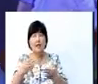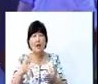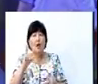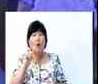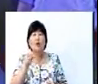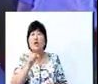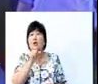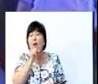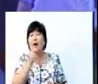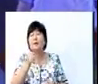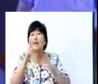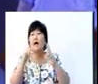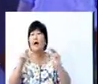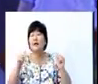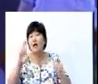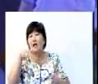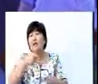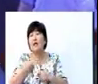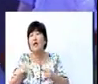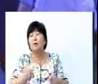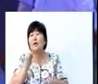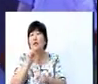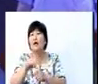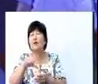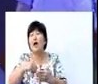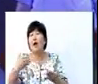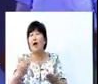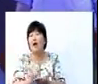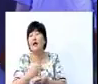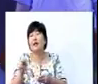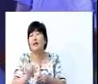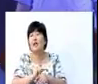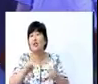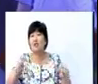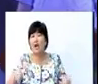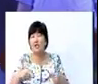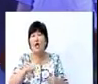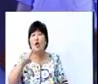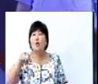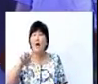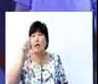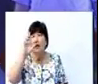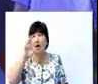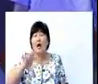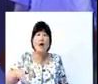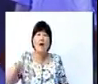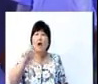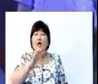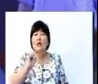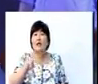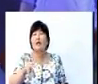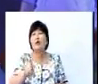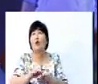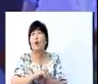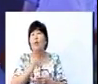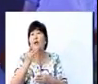Қорқыт бабамыздың кешен елбасы тапсырма беріп қайтадан жандандырдық. Мәңгі ел деген үлкен ұғымның